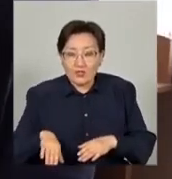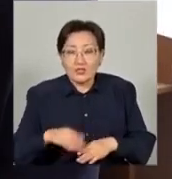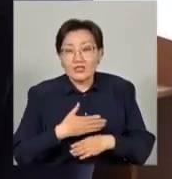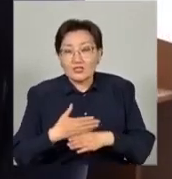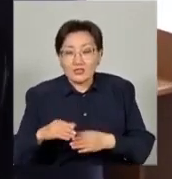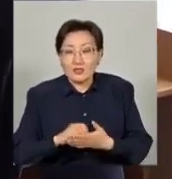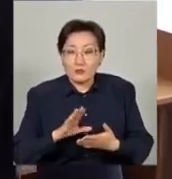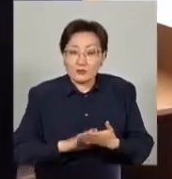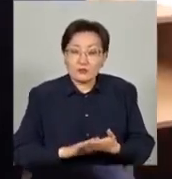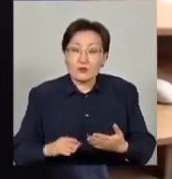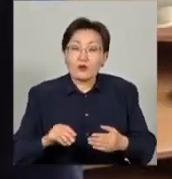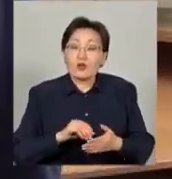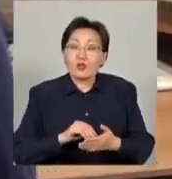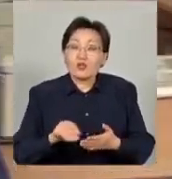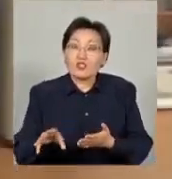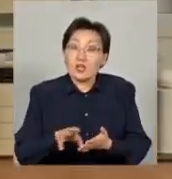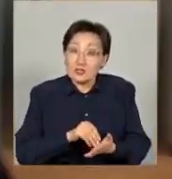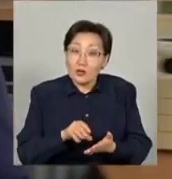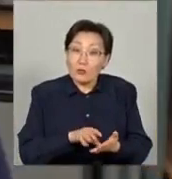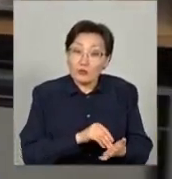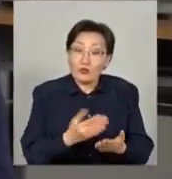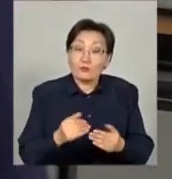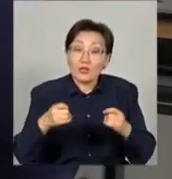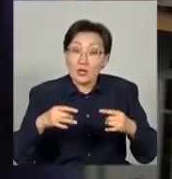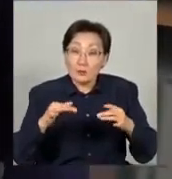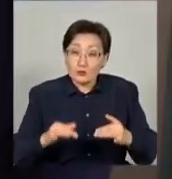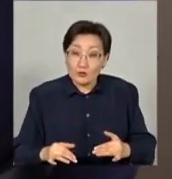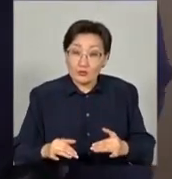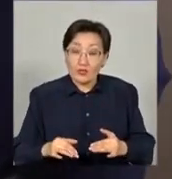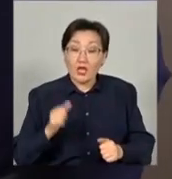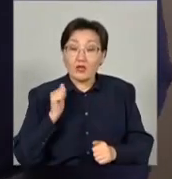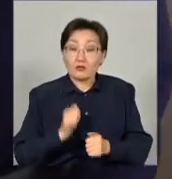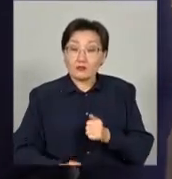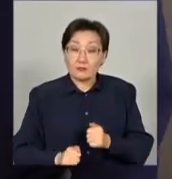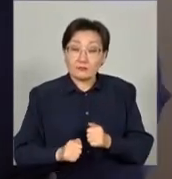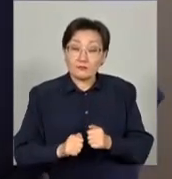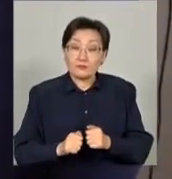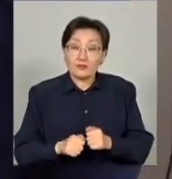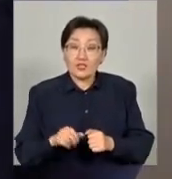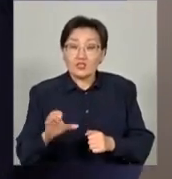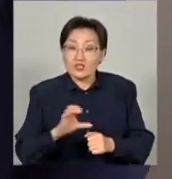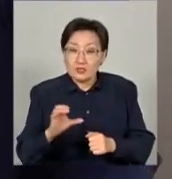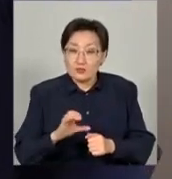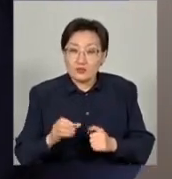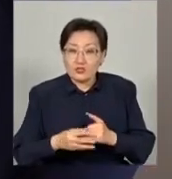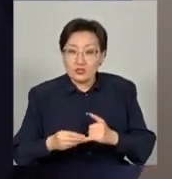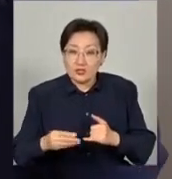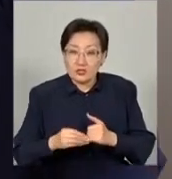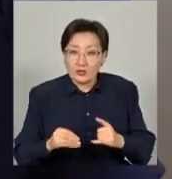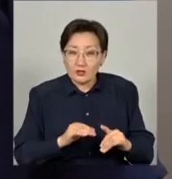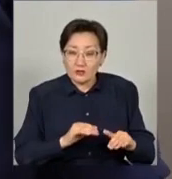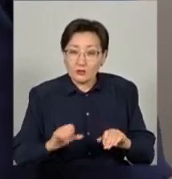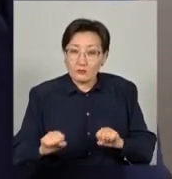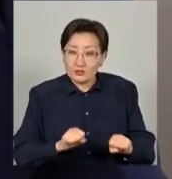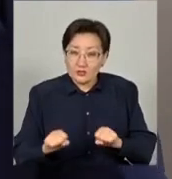соң бәрін жазып, соң неге отырамыз. Мұна жерде компьютерде әр секунд сайын жердің қозғалысын